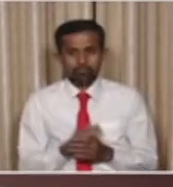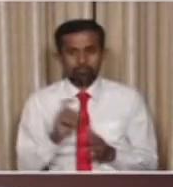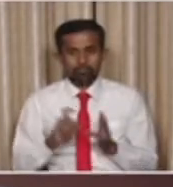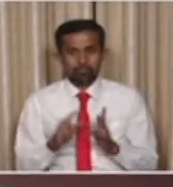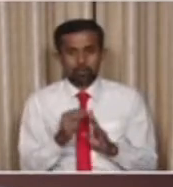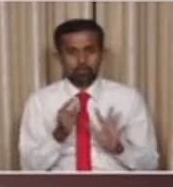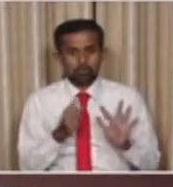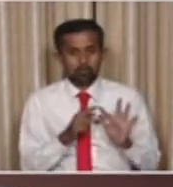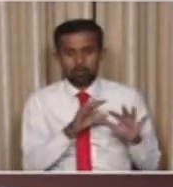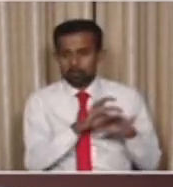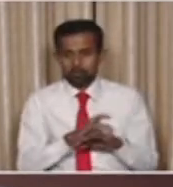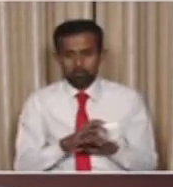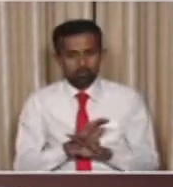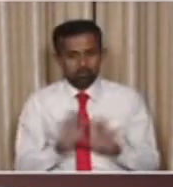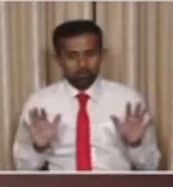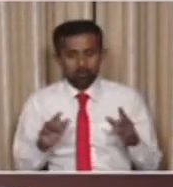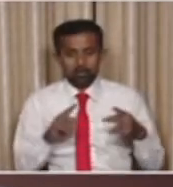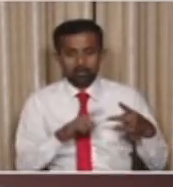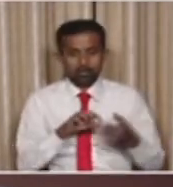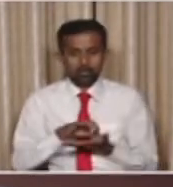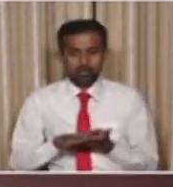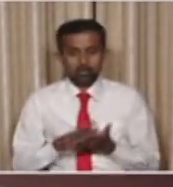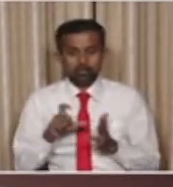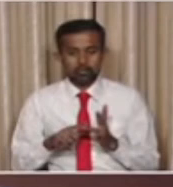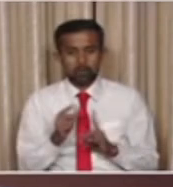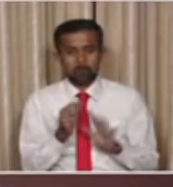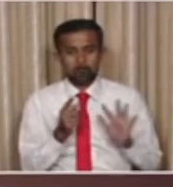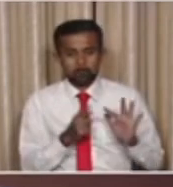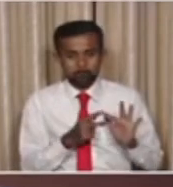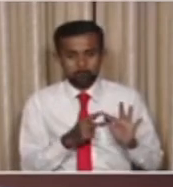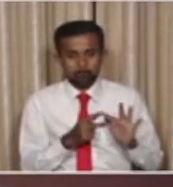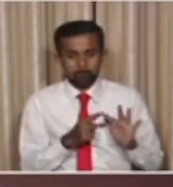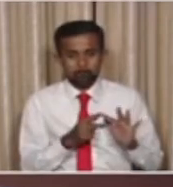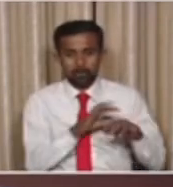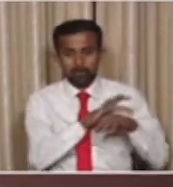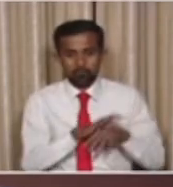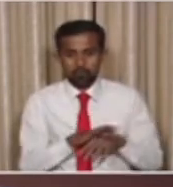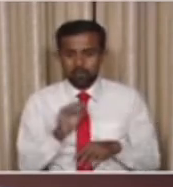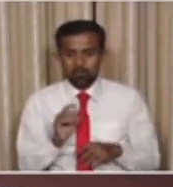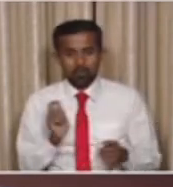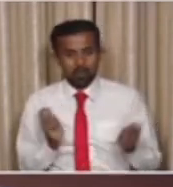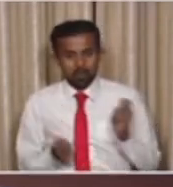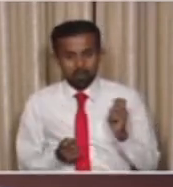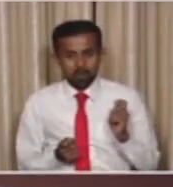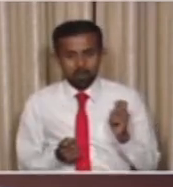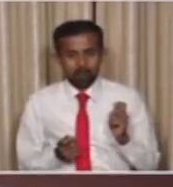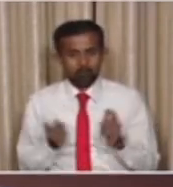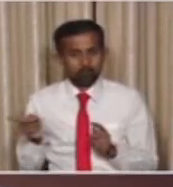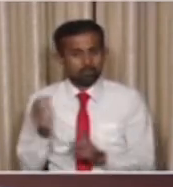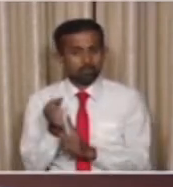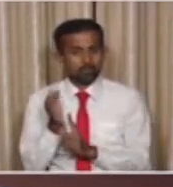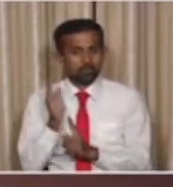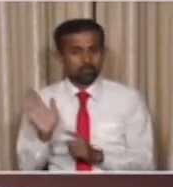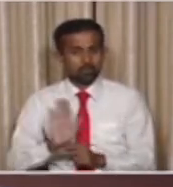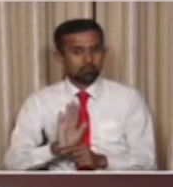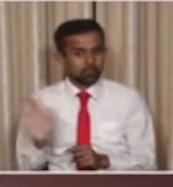සභාව නොකැඳවිය යුතුයි කියලා. දෙවෙනි තීන්දුව තියෙන කෝප් සභාව කැඳවන්නේ නම් ක්‍රිකට් ආයතනයේ මේ සභාපතිවරයා මුලතන නොදරිය